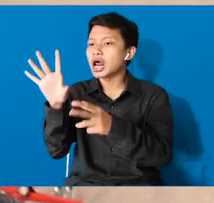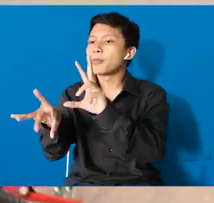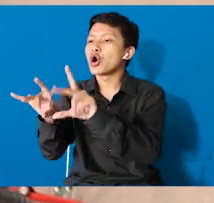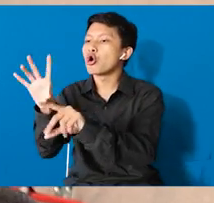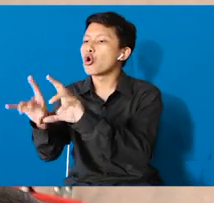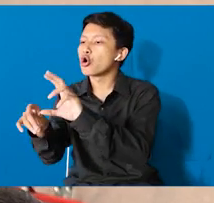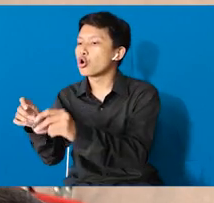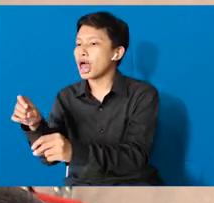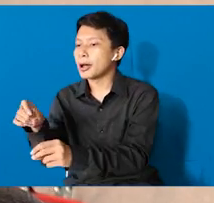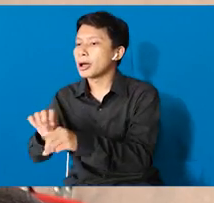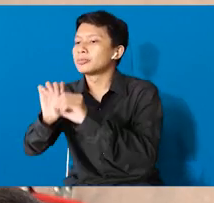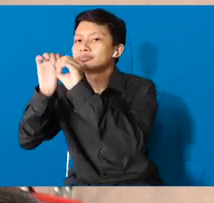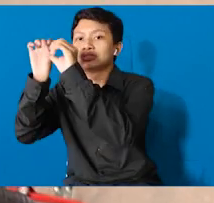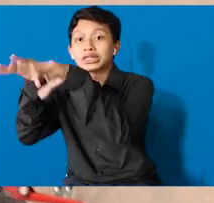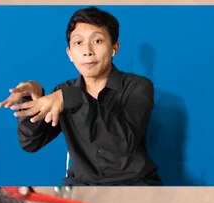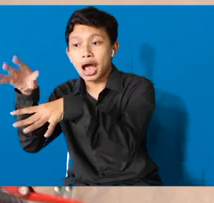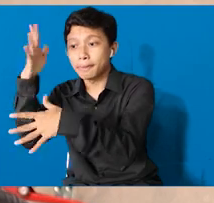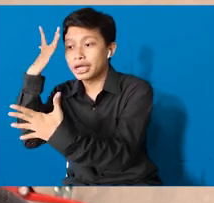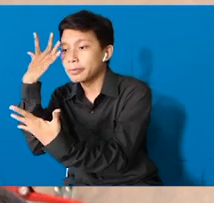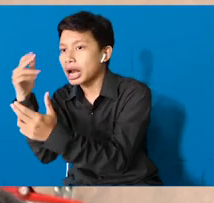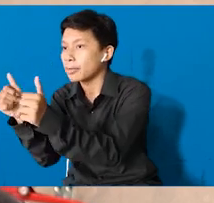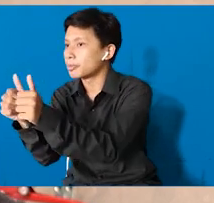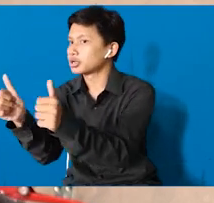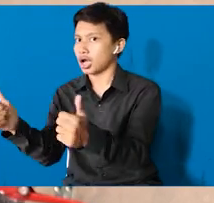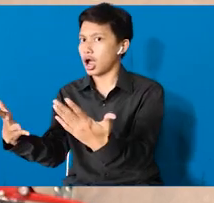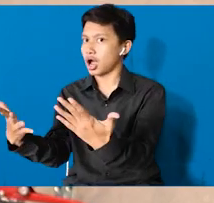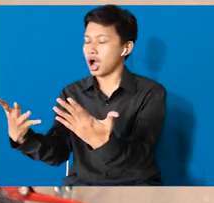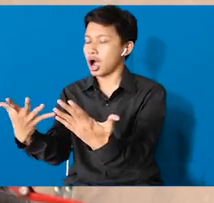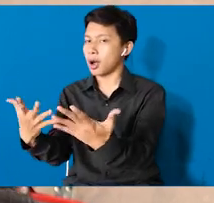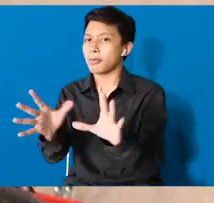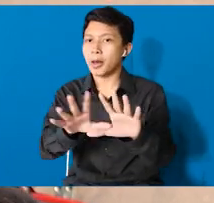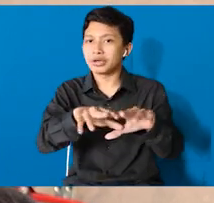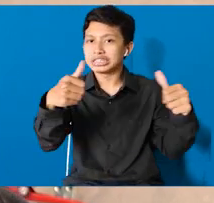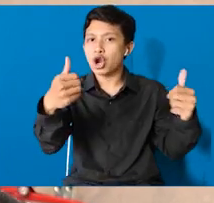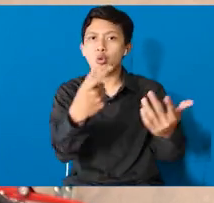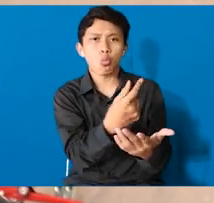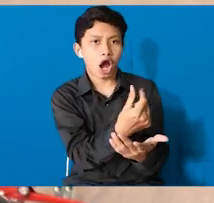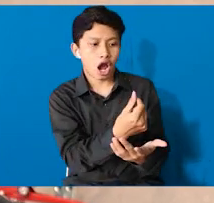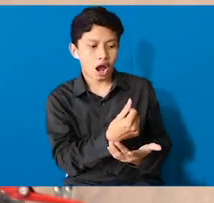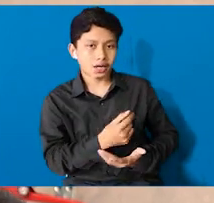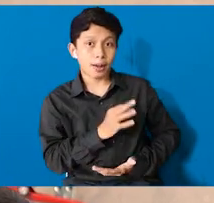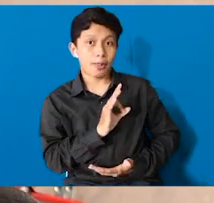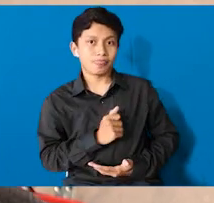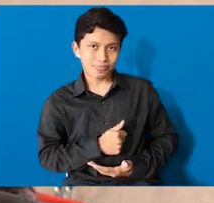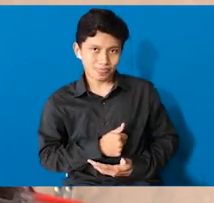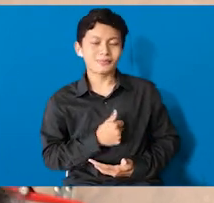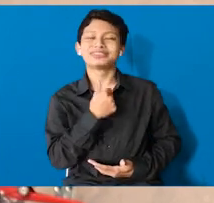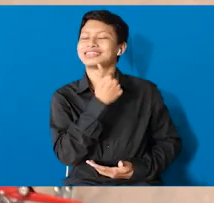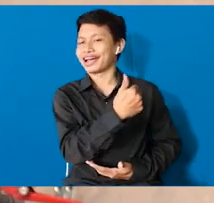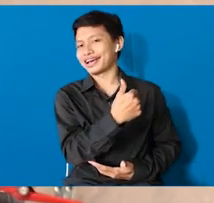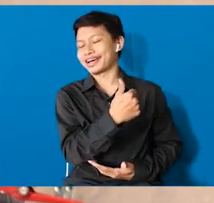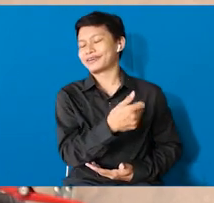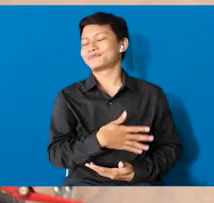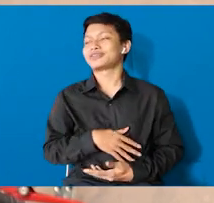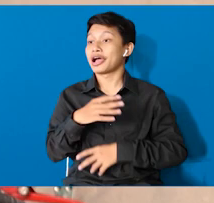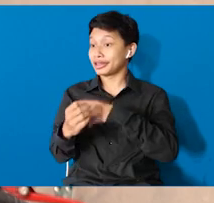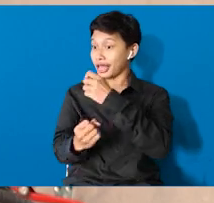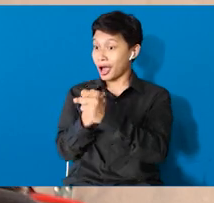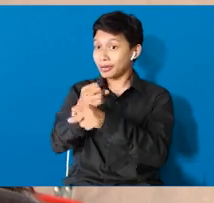sampah. Itu juga berdaya guna, kan menghasilkan uang juga. Lalu ke depan, tahun